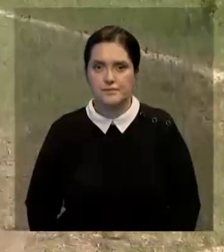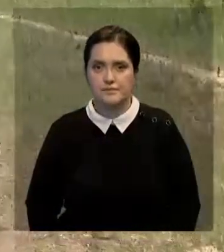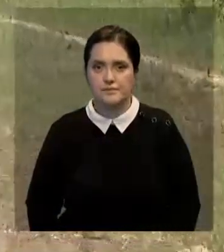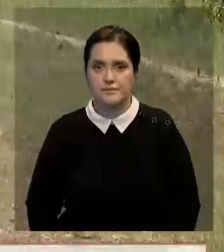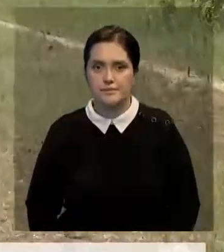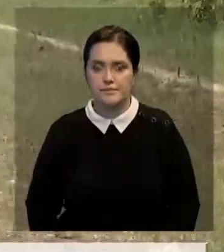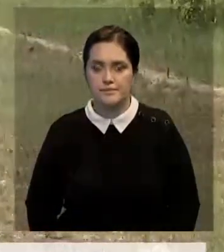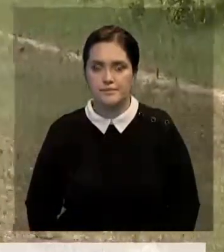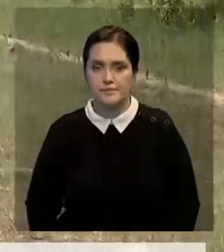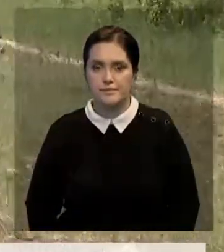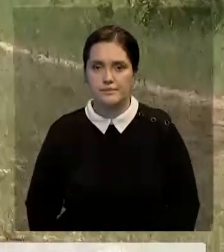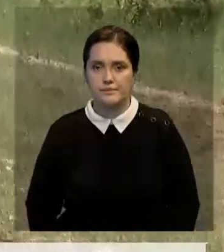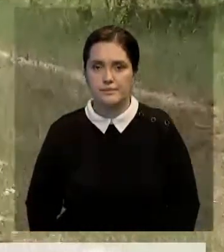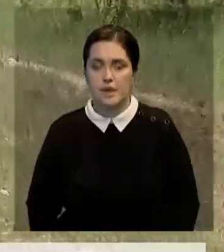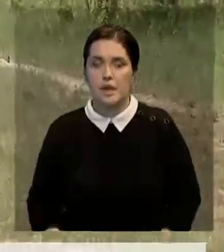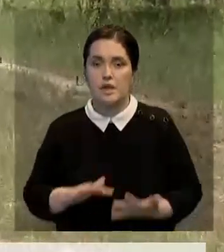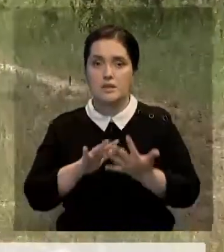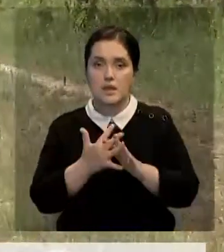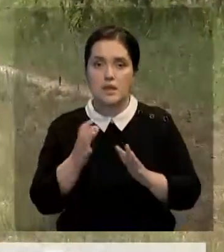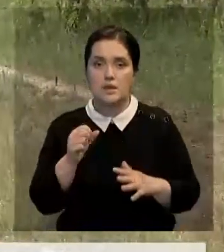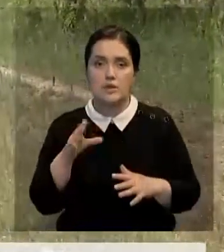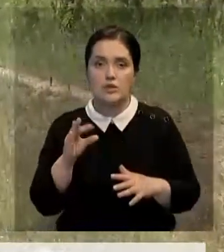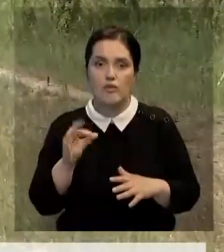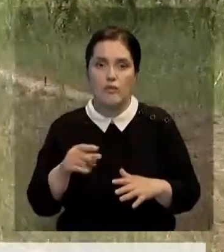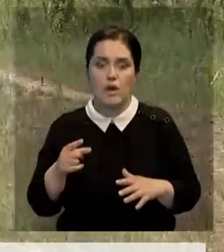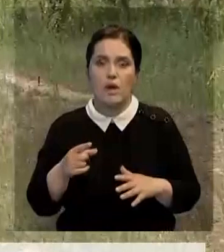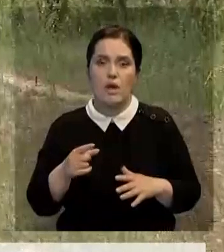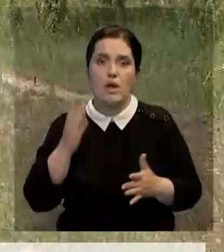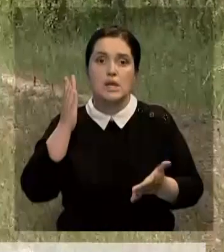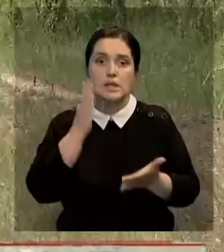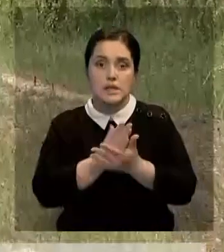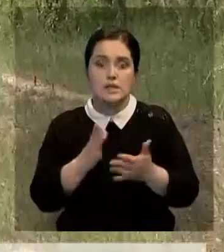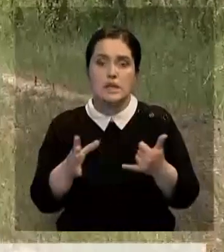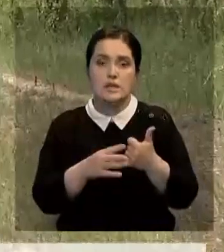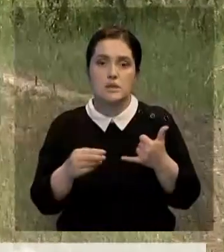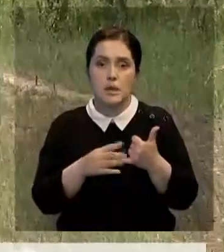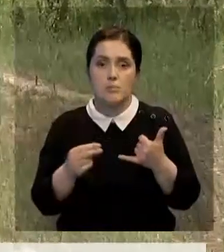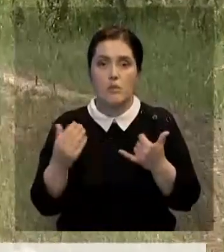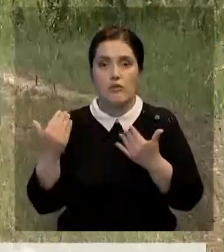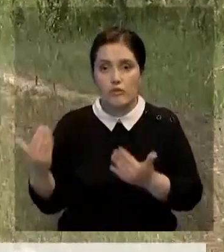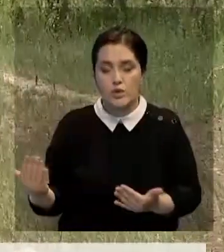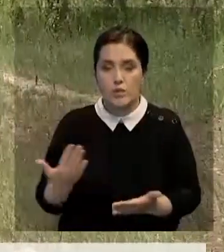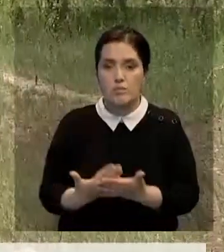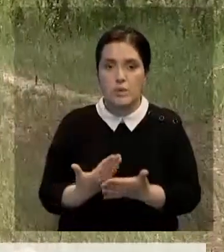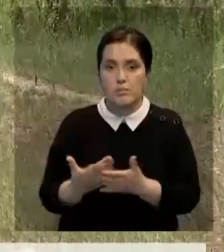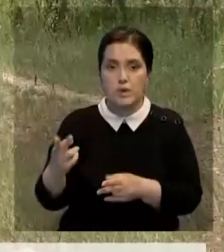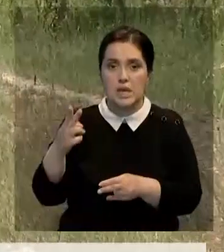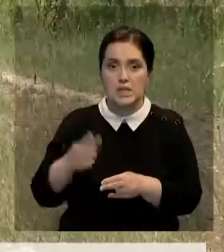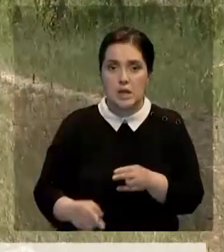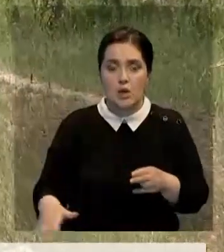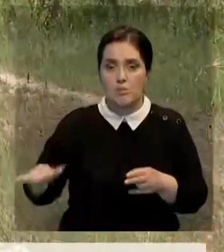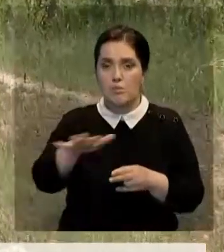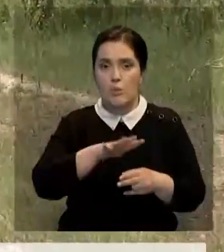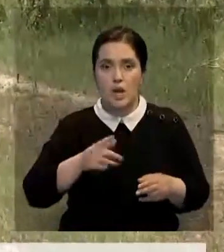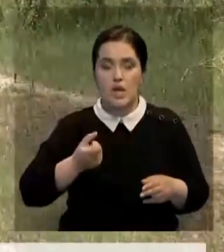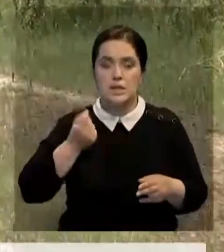По словам местных жителей, село Садовое со всех сторон окружено пашенными землями. Вот, к примеру, здесь заканчивается поле, а